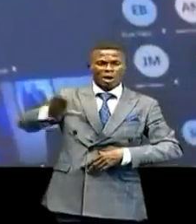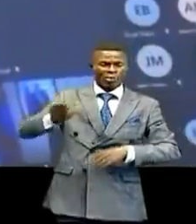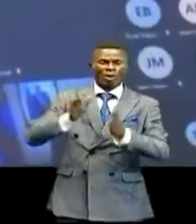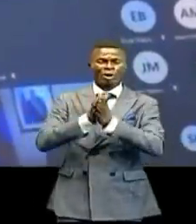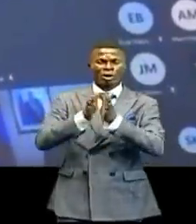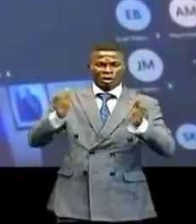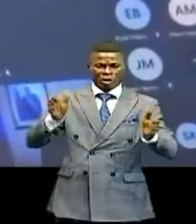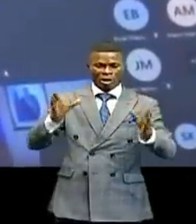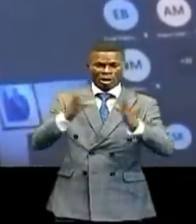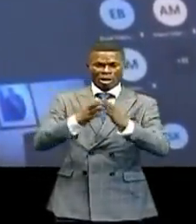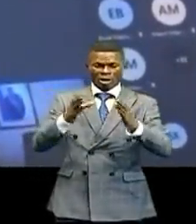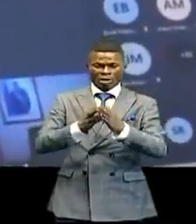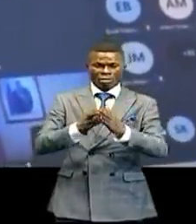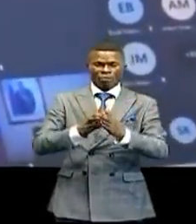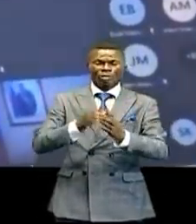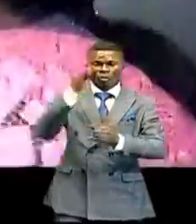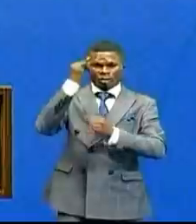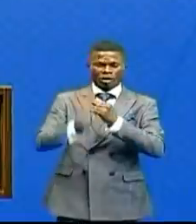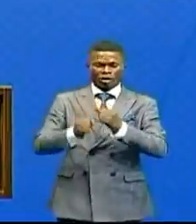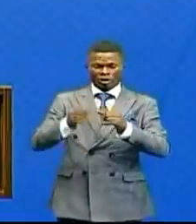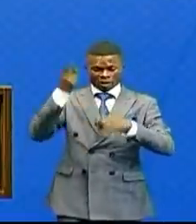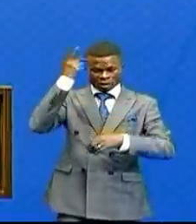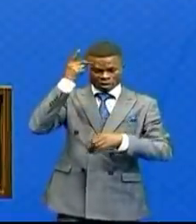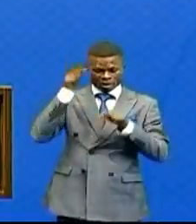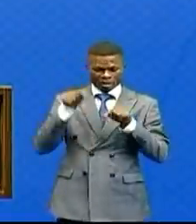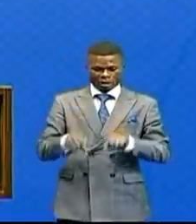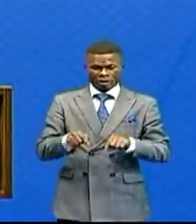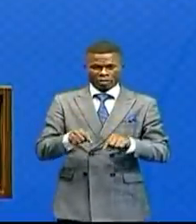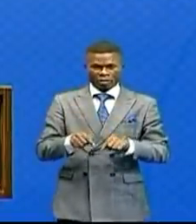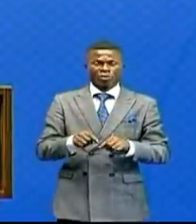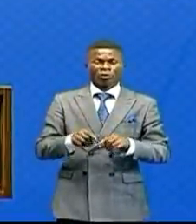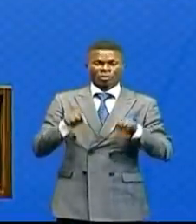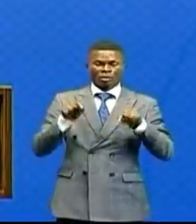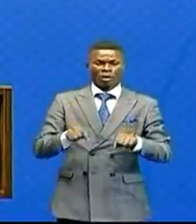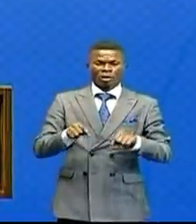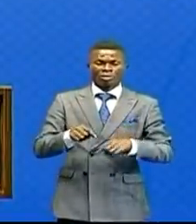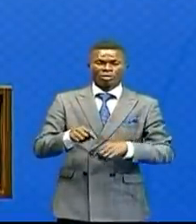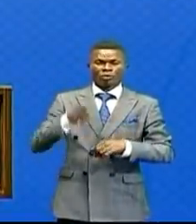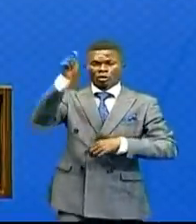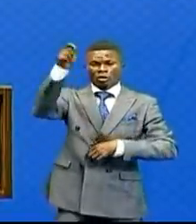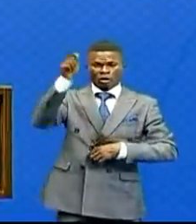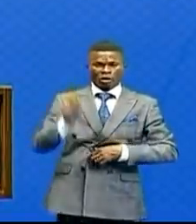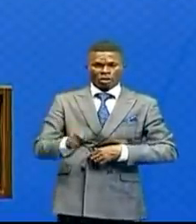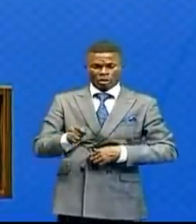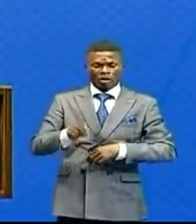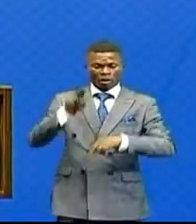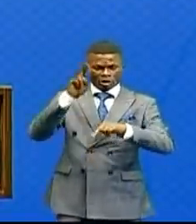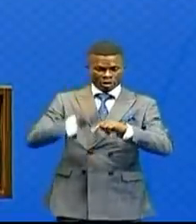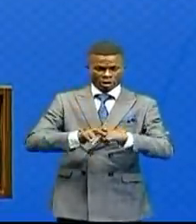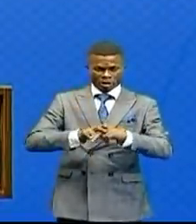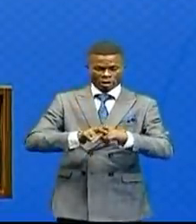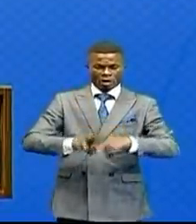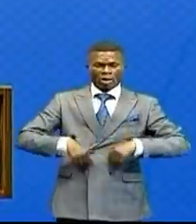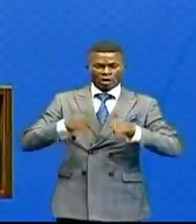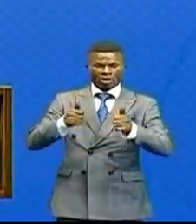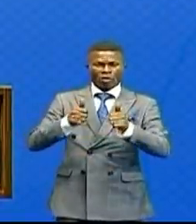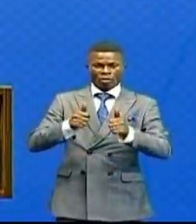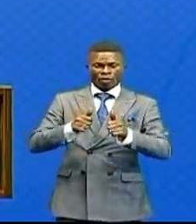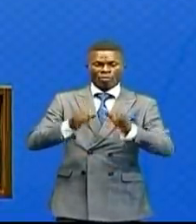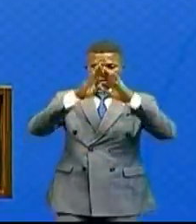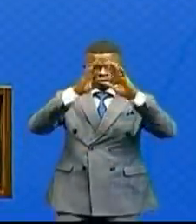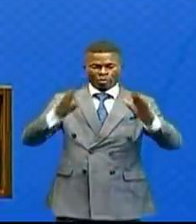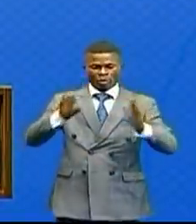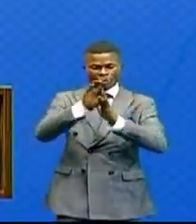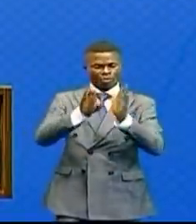pays avec une phase pilote à Kinshasa. Désormais, les militaires pourront s'approvisionner en vivres dans des